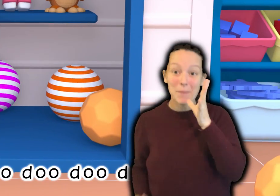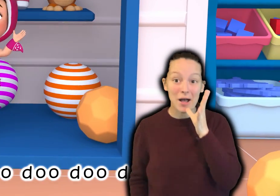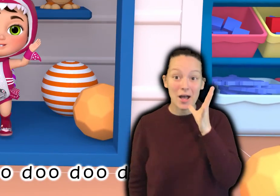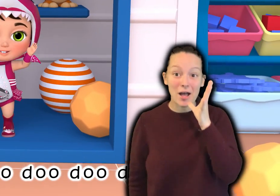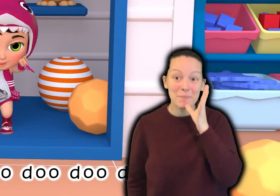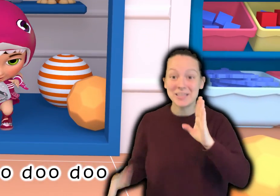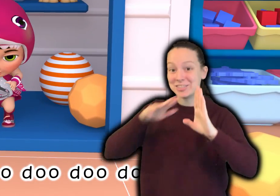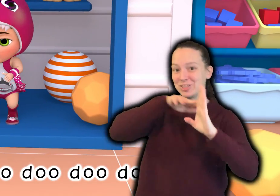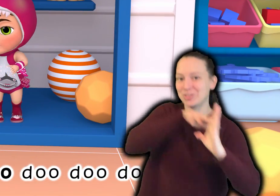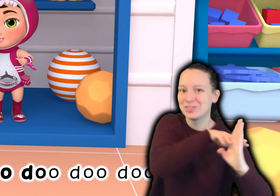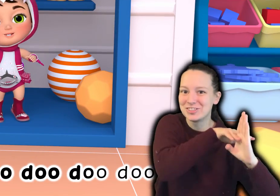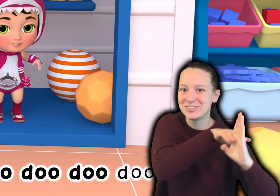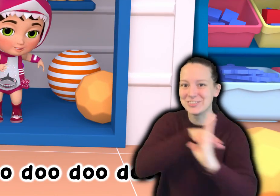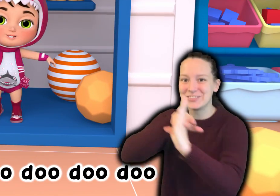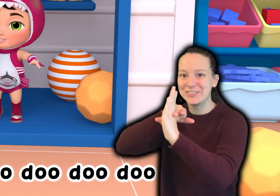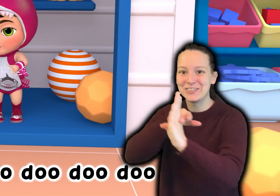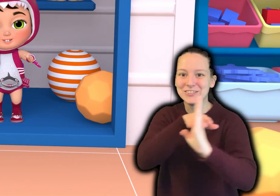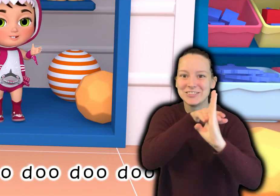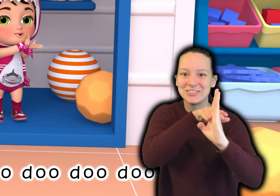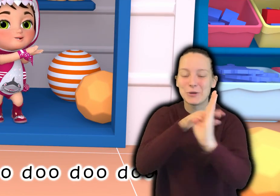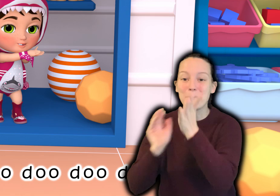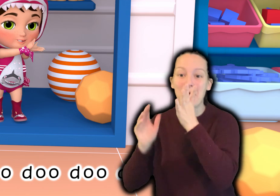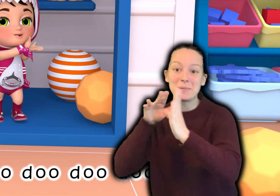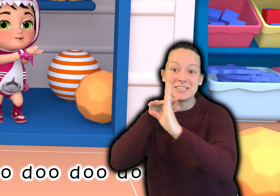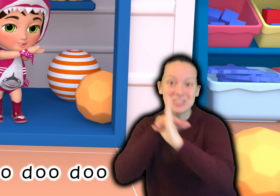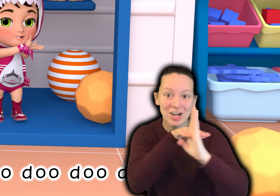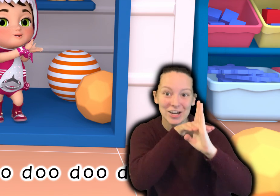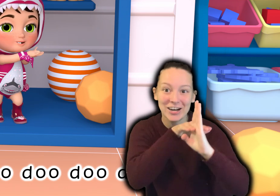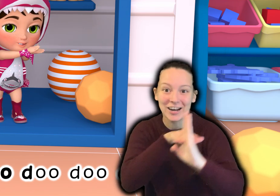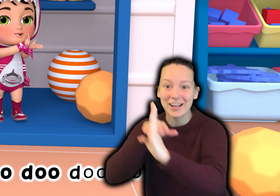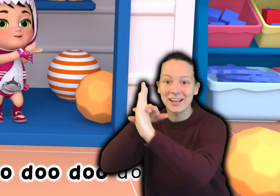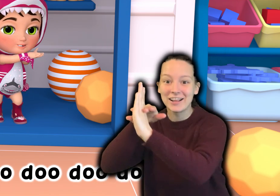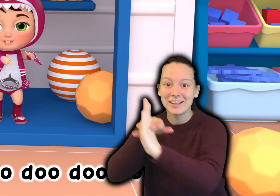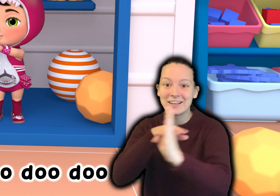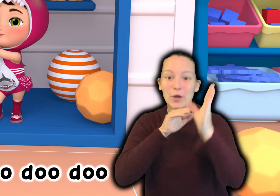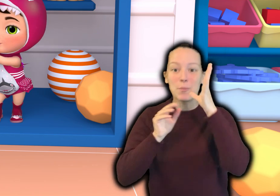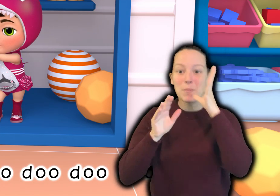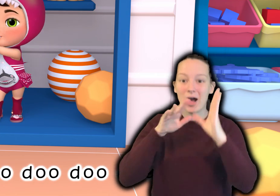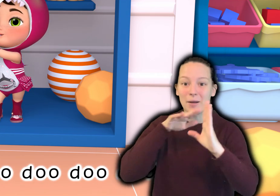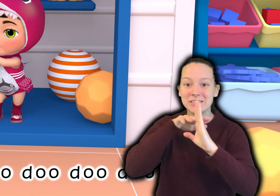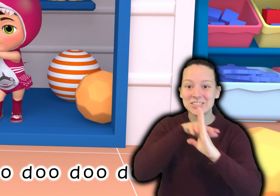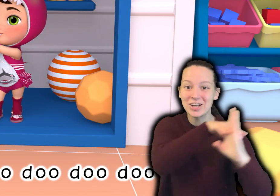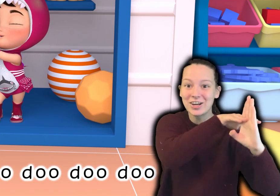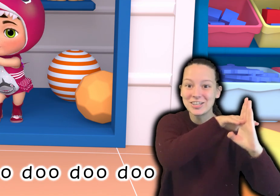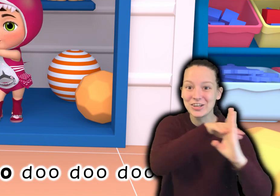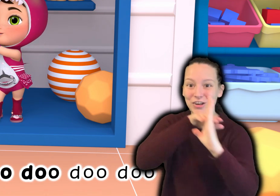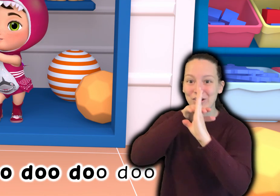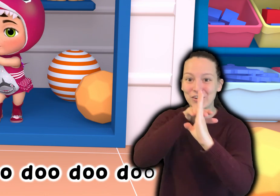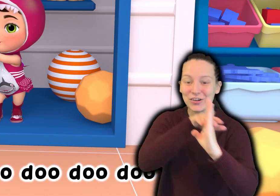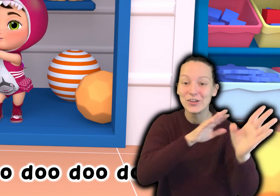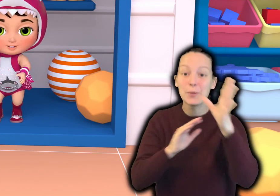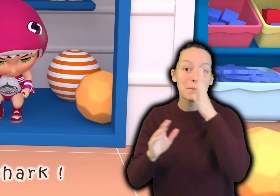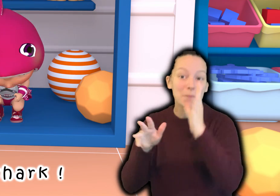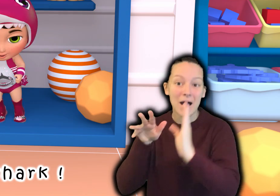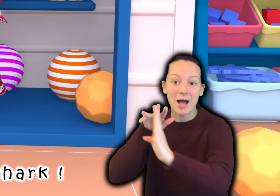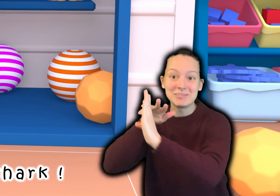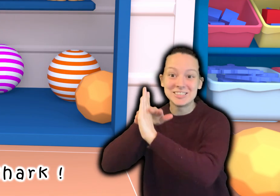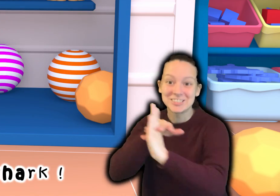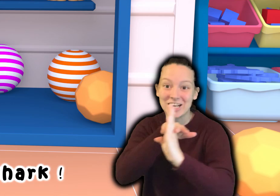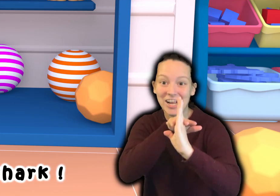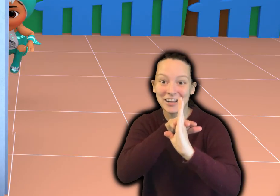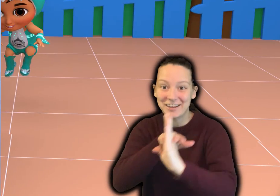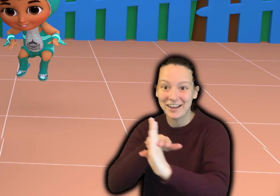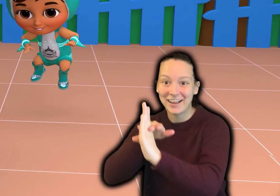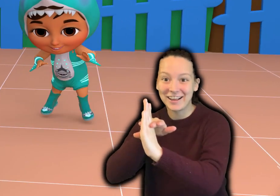shark mommy shark doo dooo doo doo doo dooo mommy shark doo doo doo doo doo dooo mommy shark do doo doo doo doo